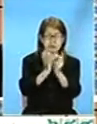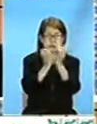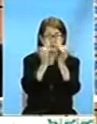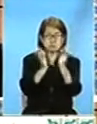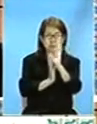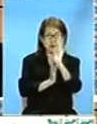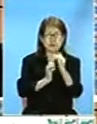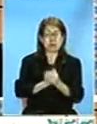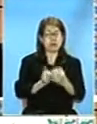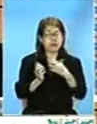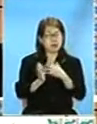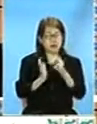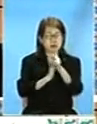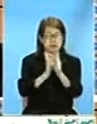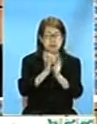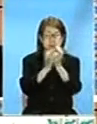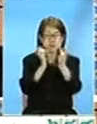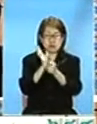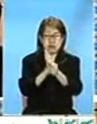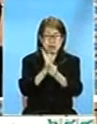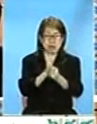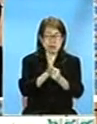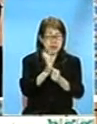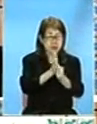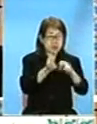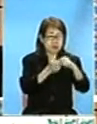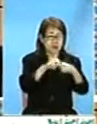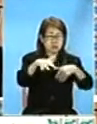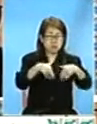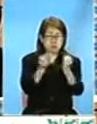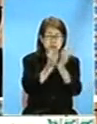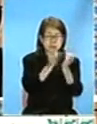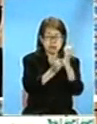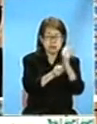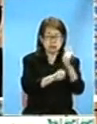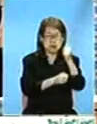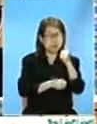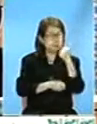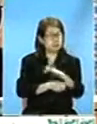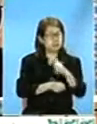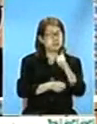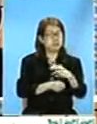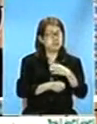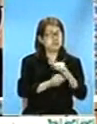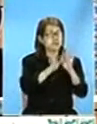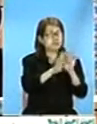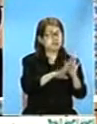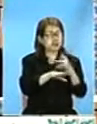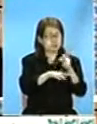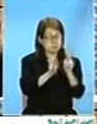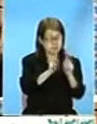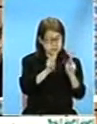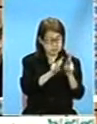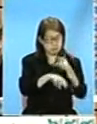รมนูญก็จะไม่แก้ปัญหาที่เกิดขึ้นทุกวันนี้มิหนำซ้ำอย่างที่ผมได้บอกกับท่านประธานกับท่านกรรมาธิการไปแล้